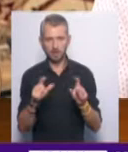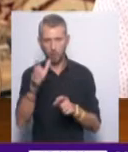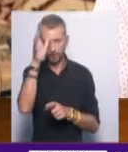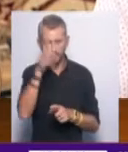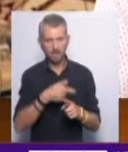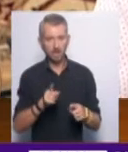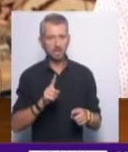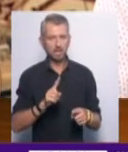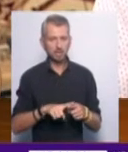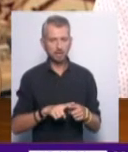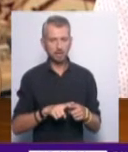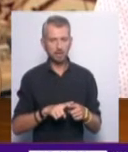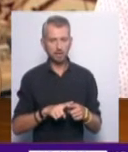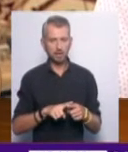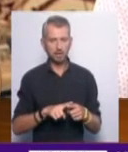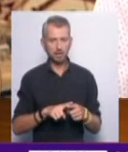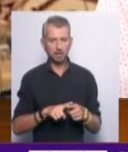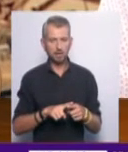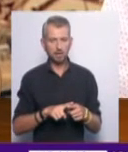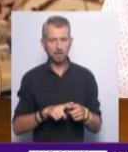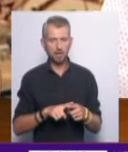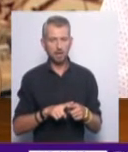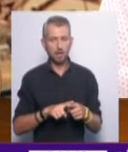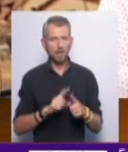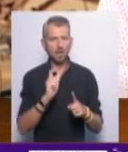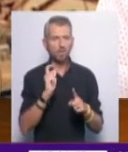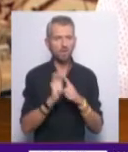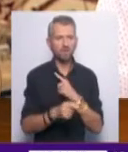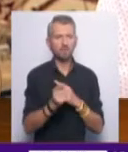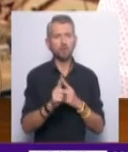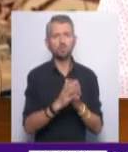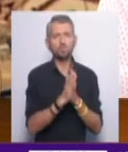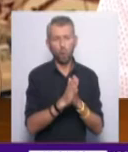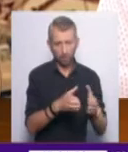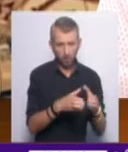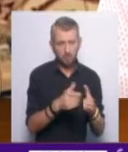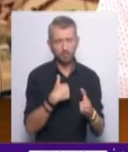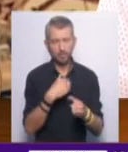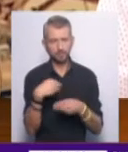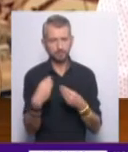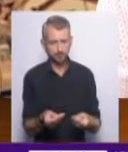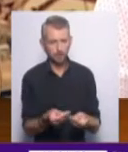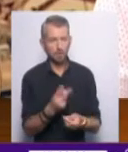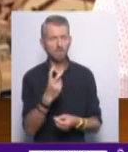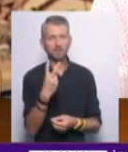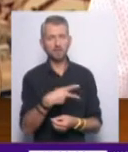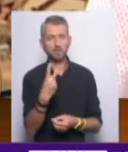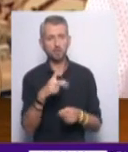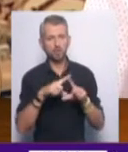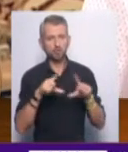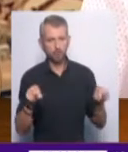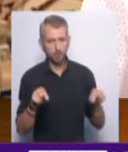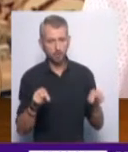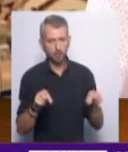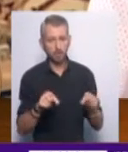це реагування на те, що просить колектив. Угу. От в 222-ї школи